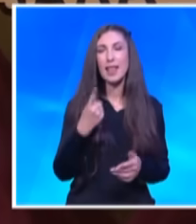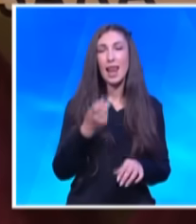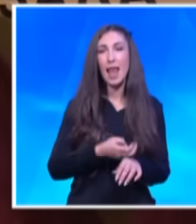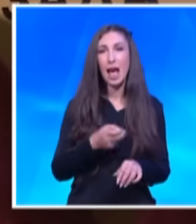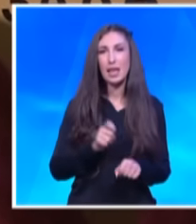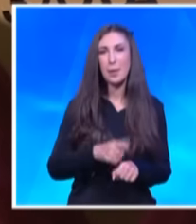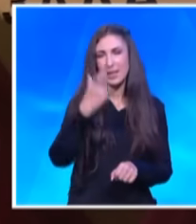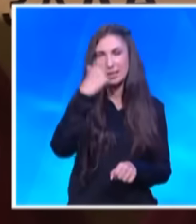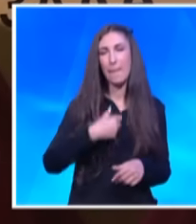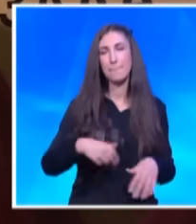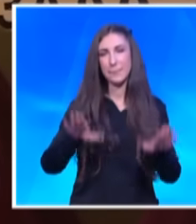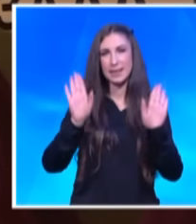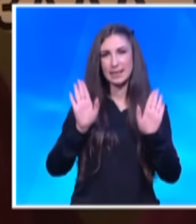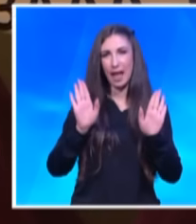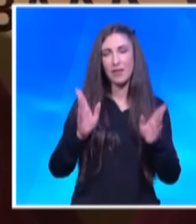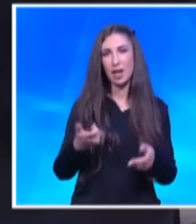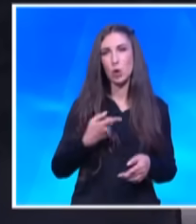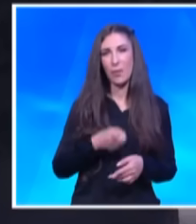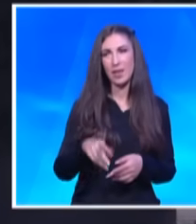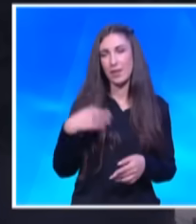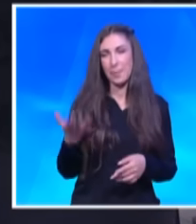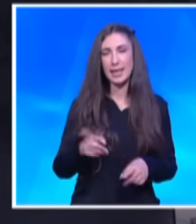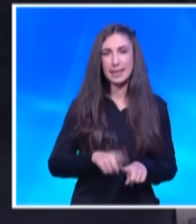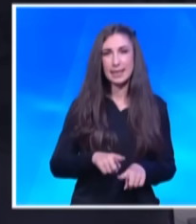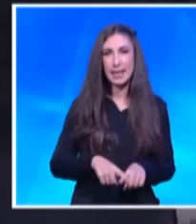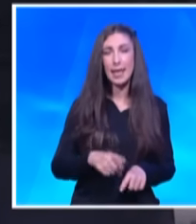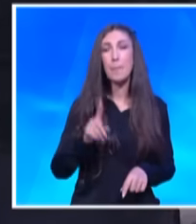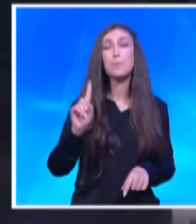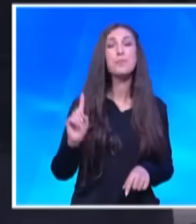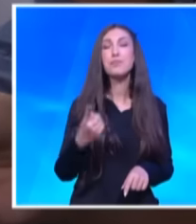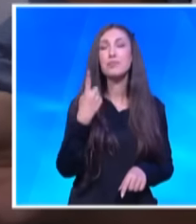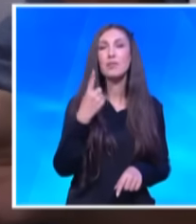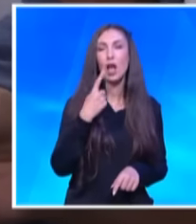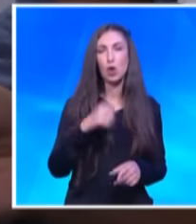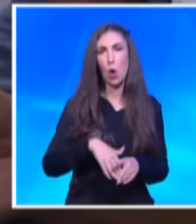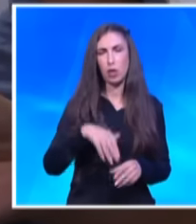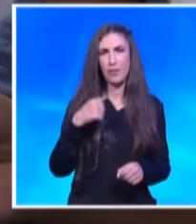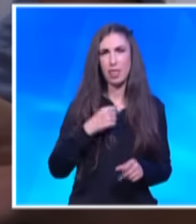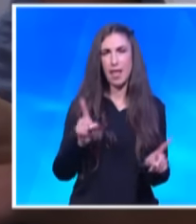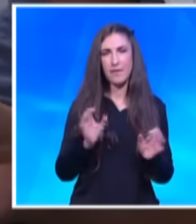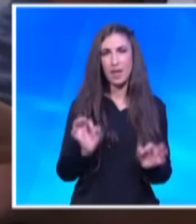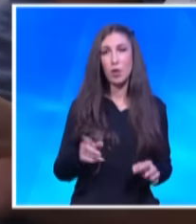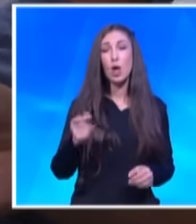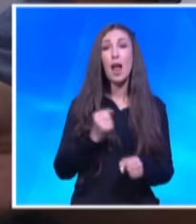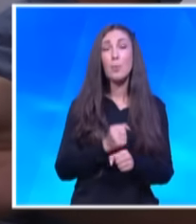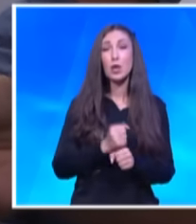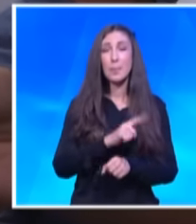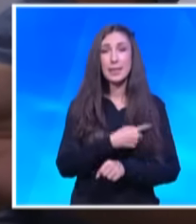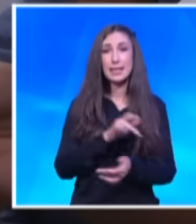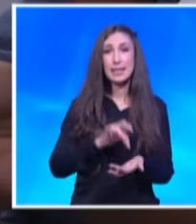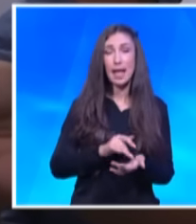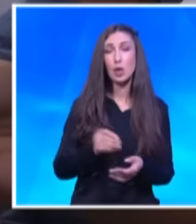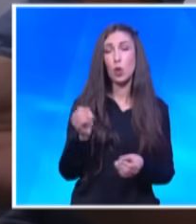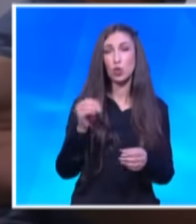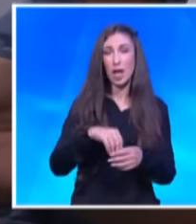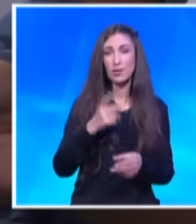направи пълни самопризнание, като обвиняем пред съдия. Единият от задържаните отрича. Той е работил към медицинския център, участва в лекарската комисия,